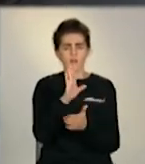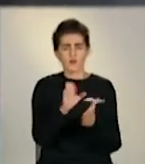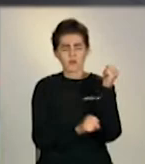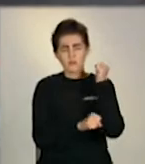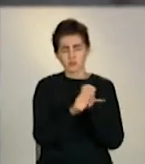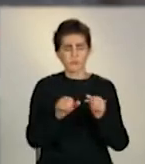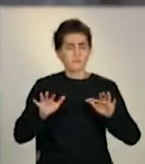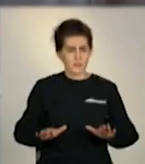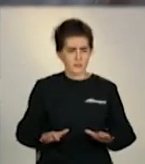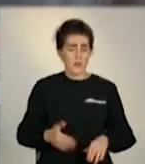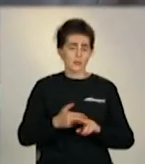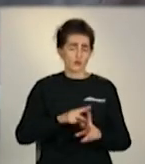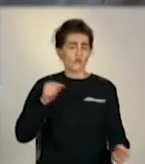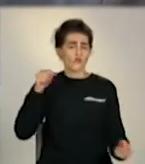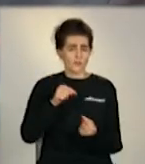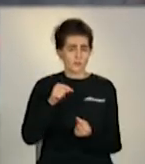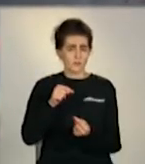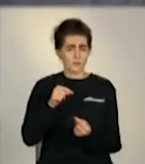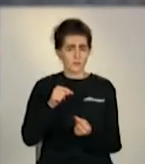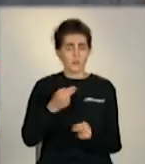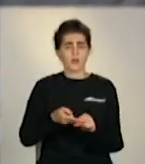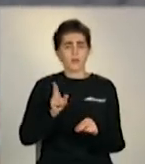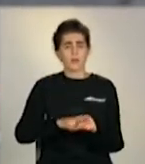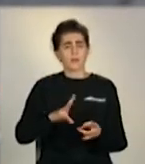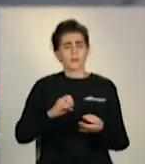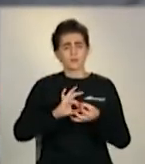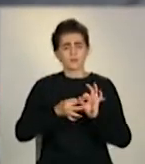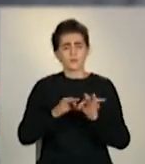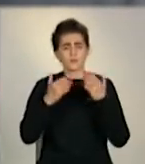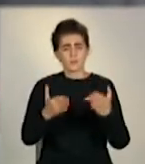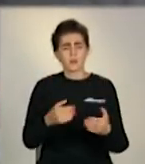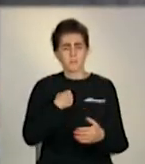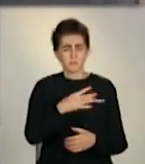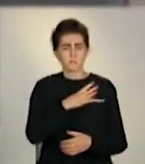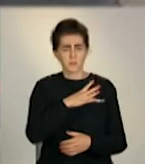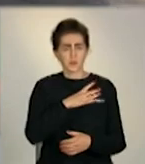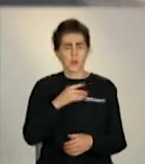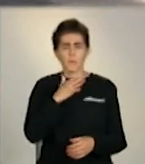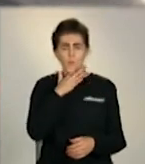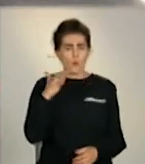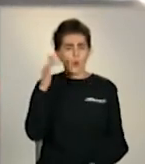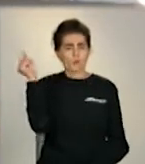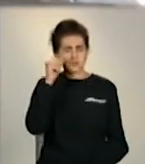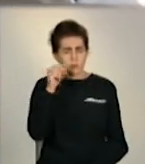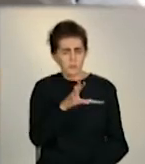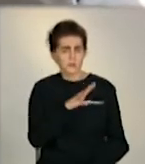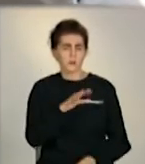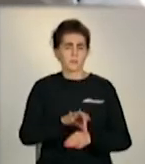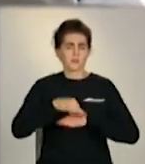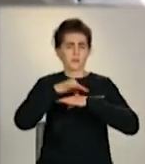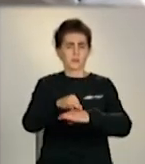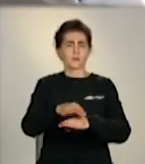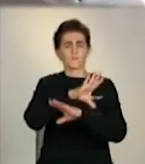місці. Соответственно, не сложно. Почему? Потому что мы проходили уже много обучений и